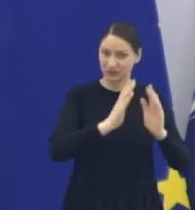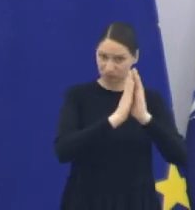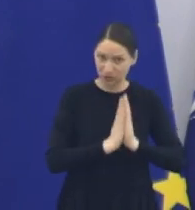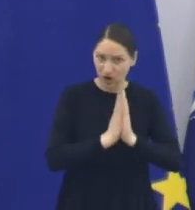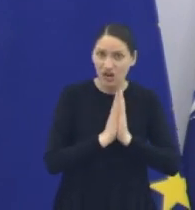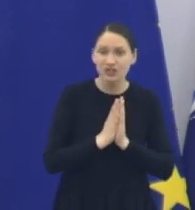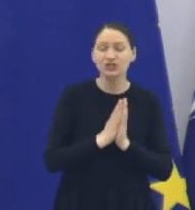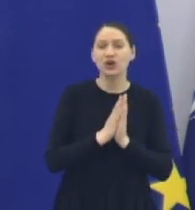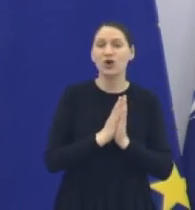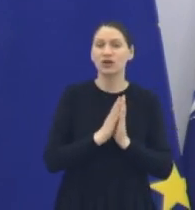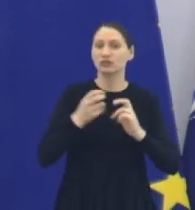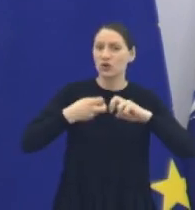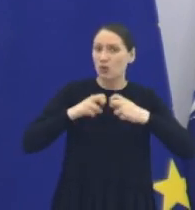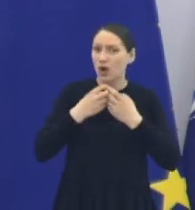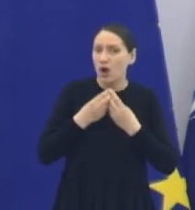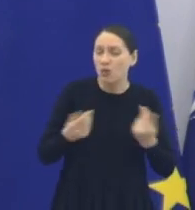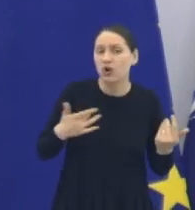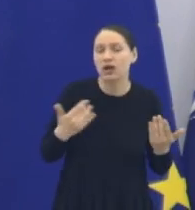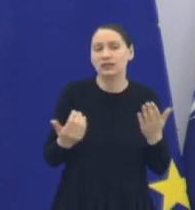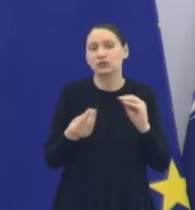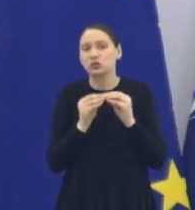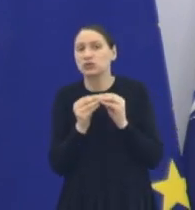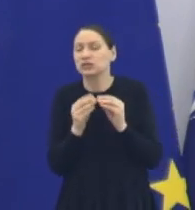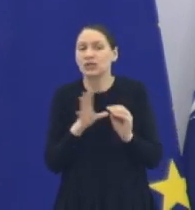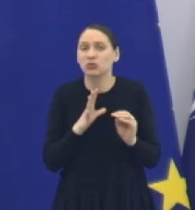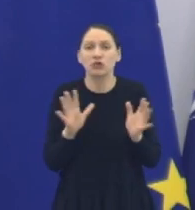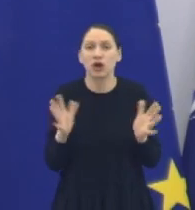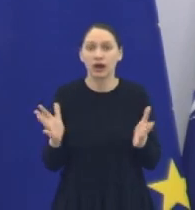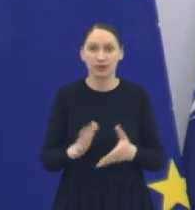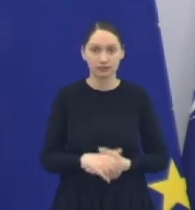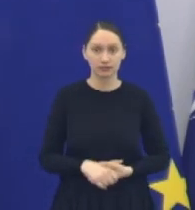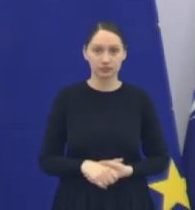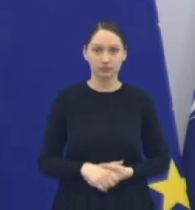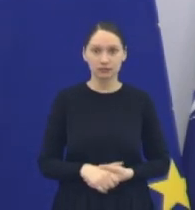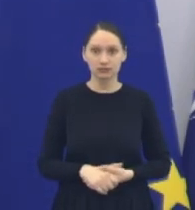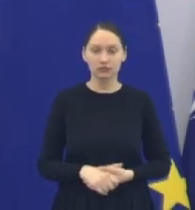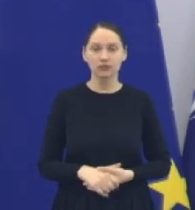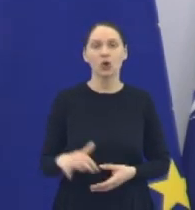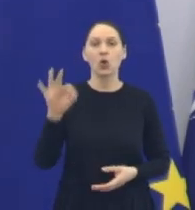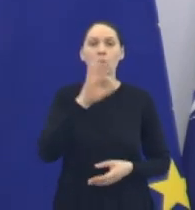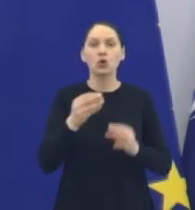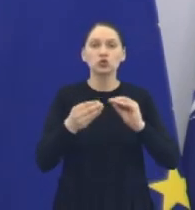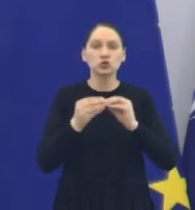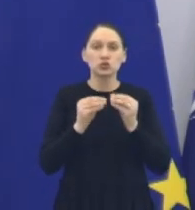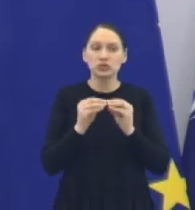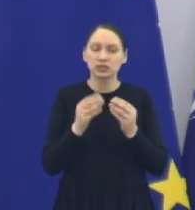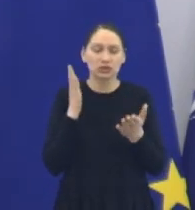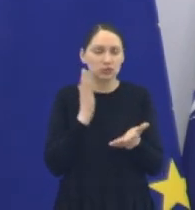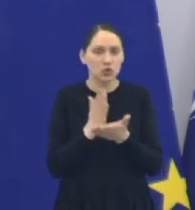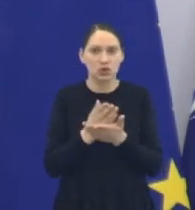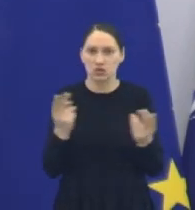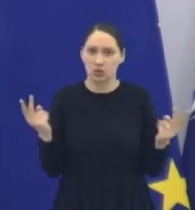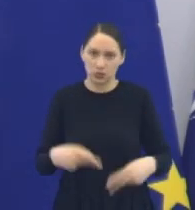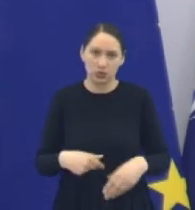problemas, galbūt ieškoti naujų konsensuso taškų? Iš tikrųjų, tas konsensusas yra absoliučiai reikalingas ir